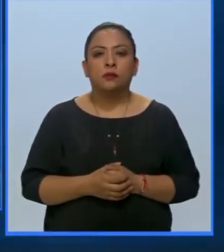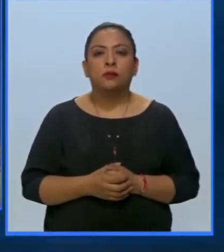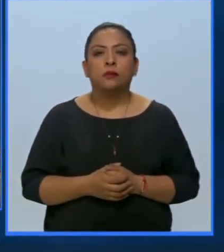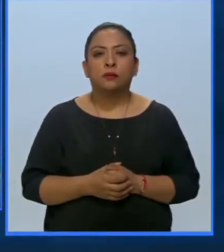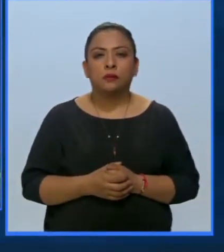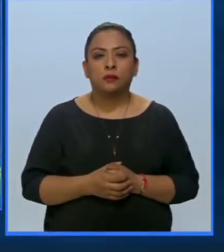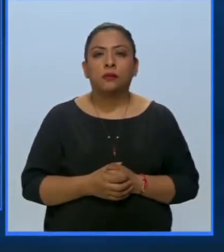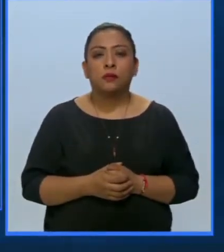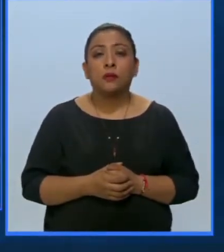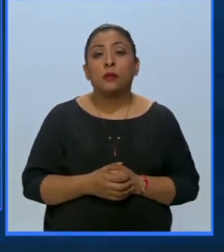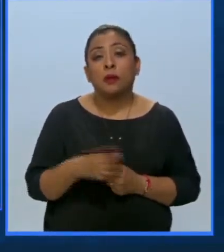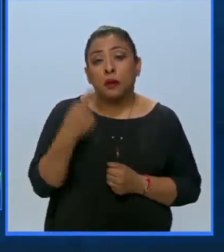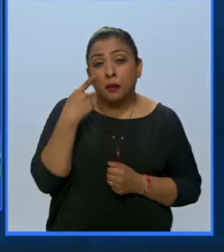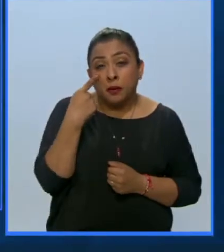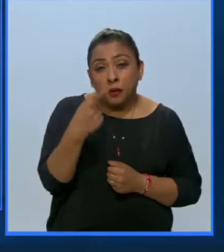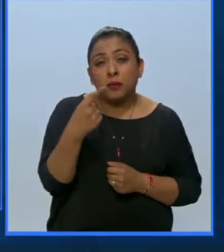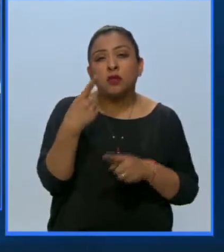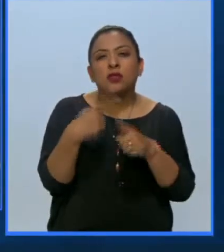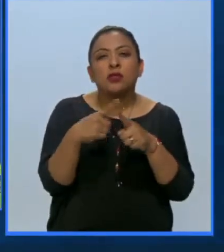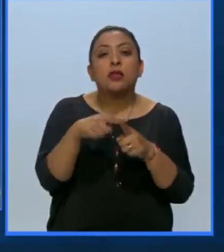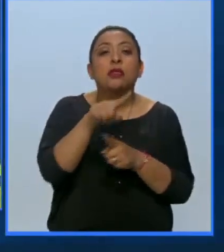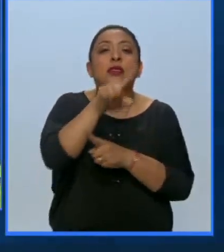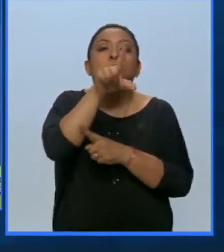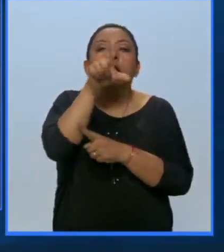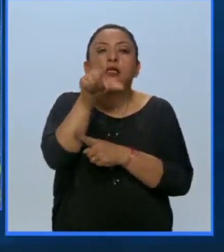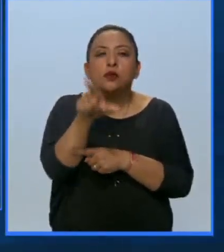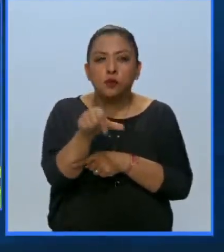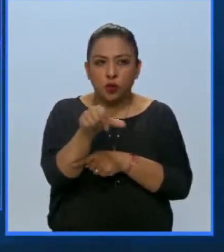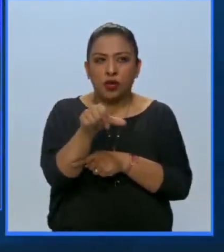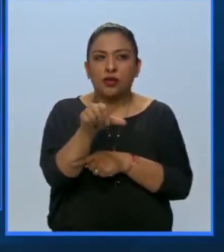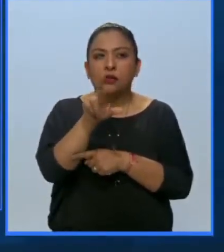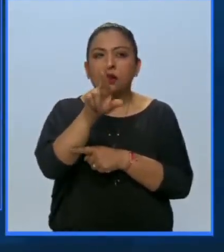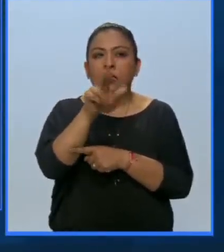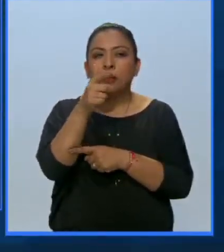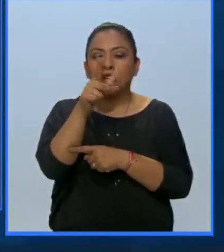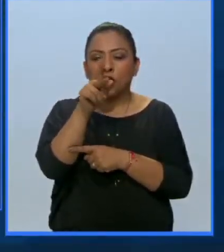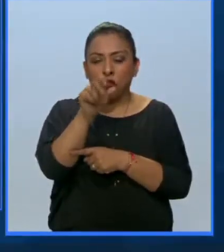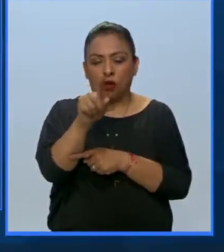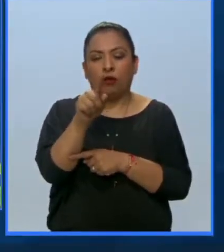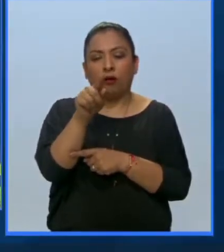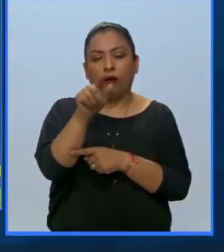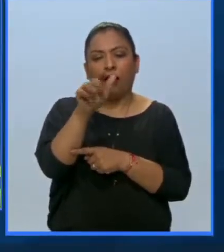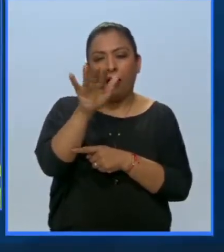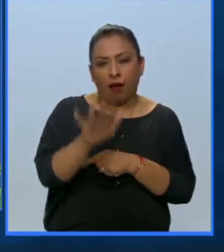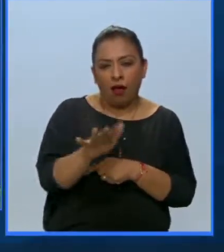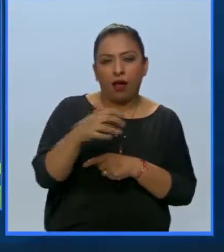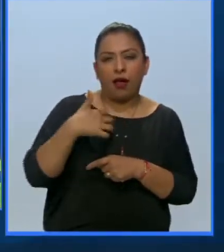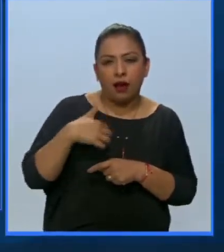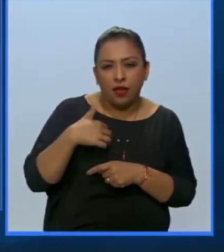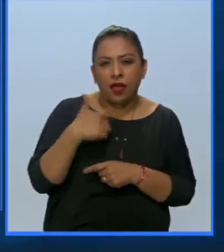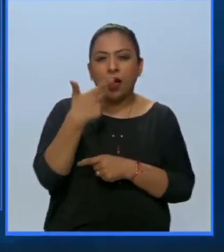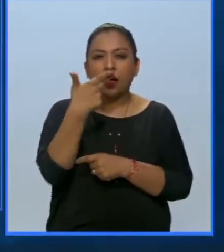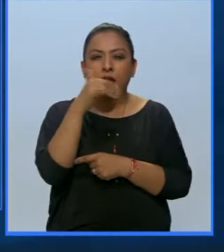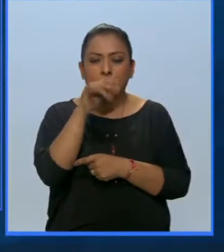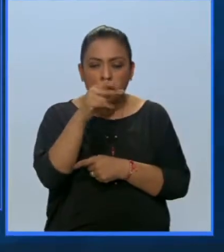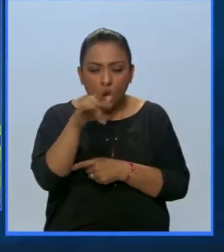On pourrait résumer par post-Rigaudon bas canadien, des souches de hip-hop, de rap,